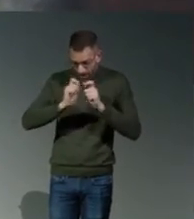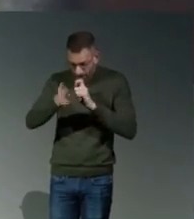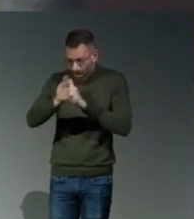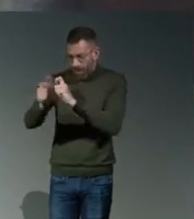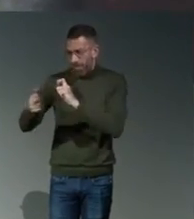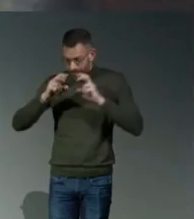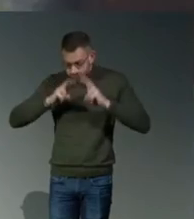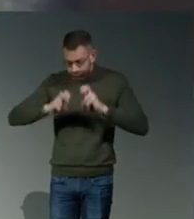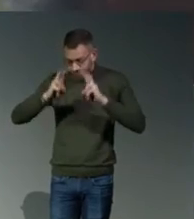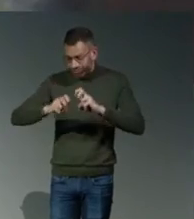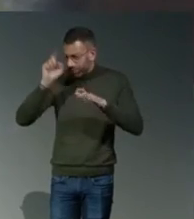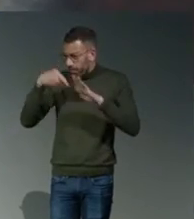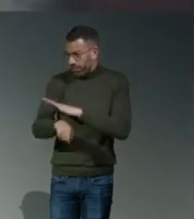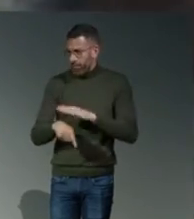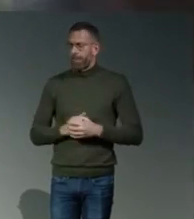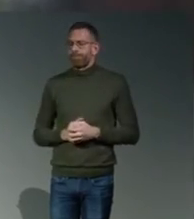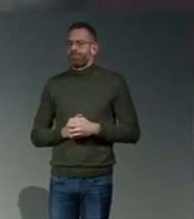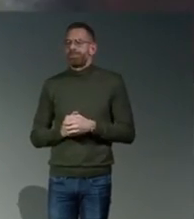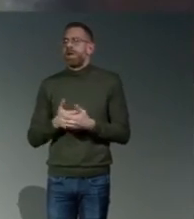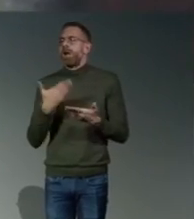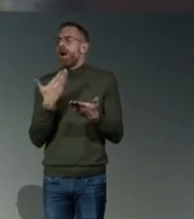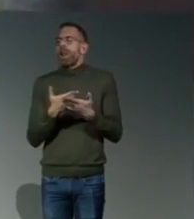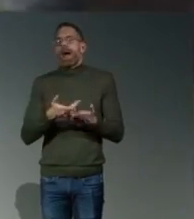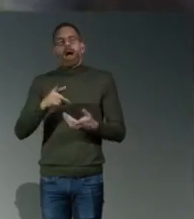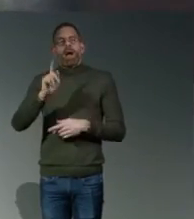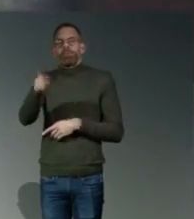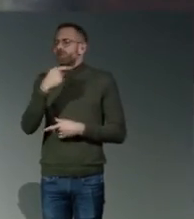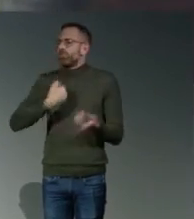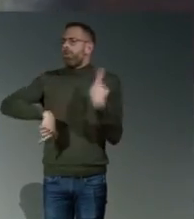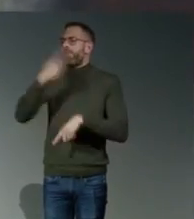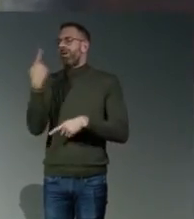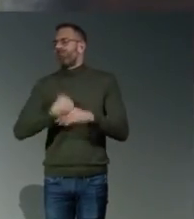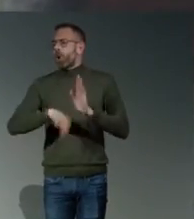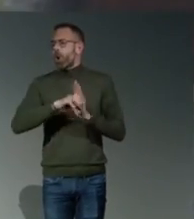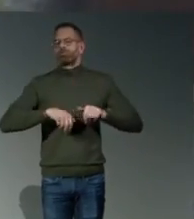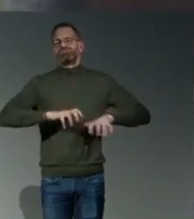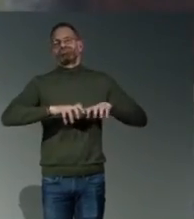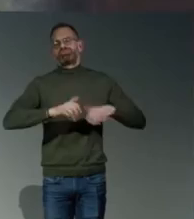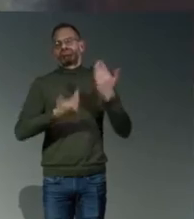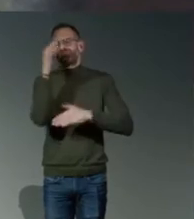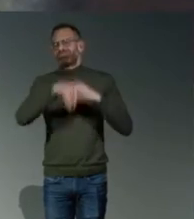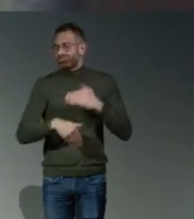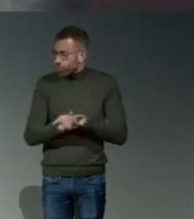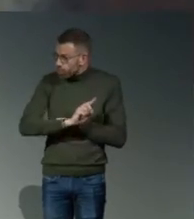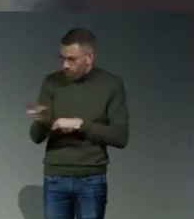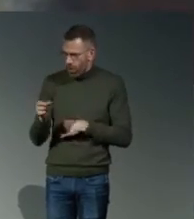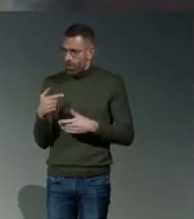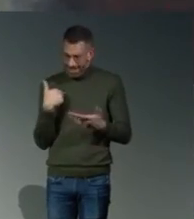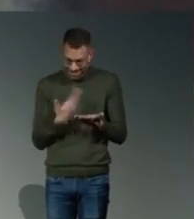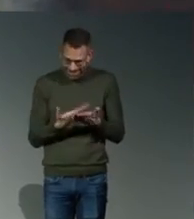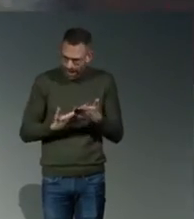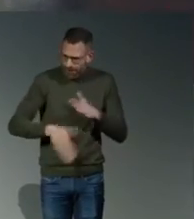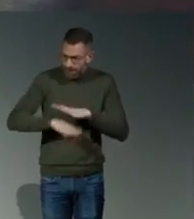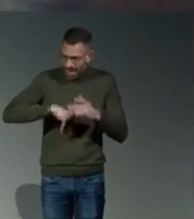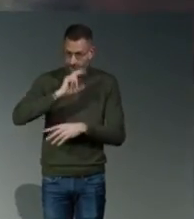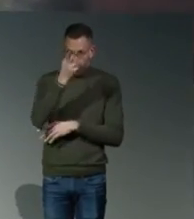là, je me suis dit, bon, évidemment, je ne vais pas devenir codeuse, évidemment, je ne vais pas aller au-delà de ça, mais j'ai déjà compris ça, et c'est énorme.